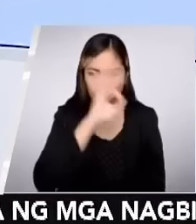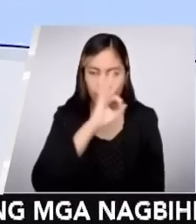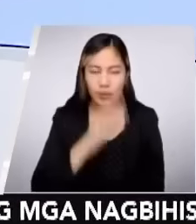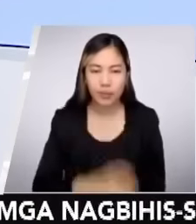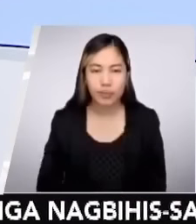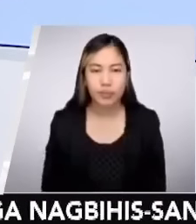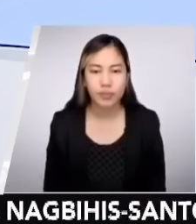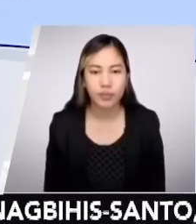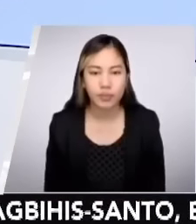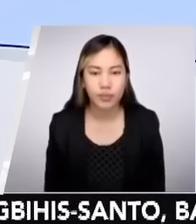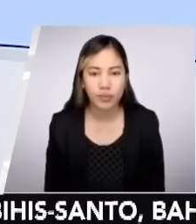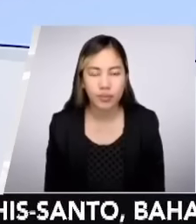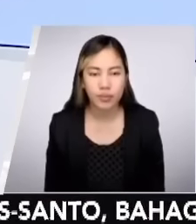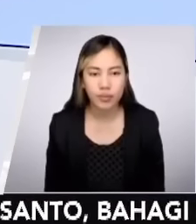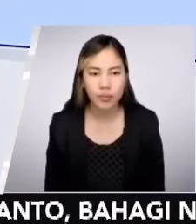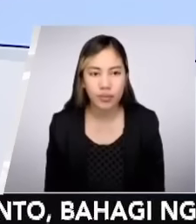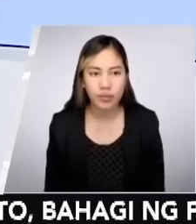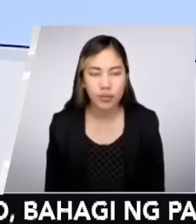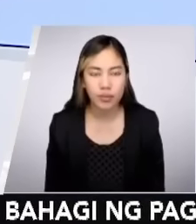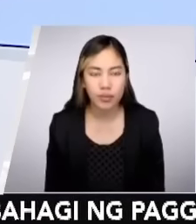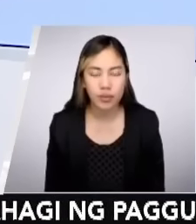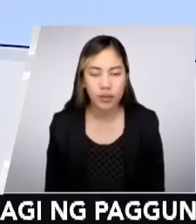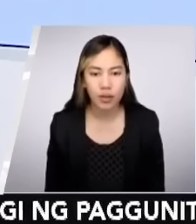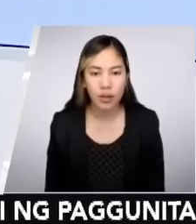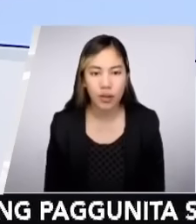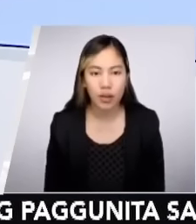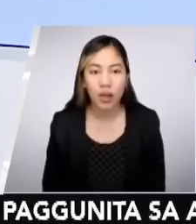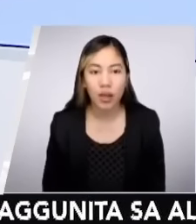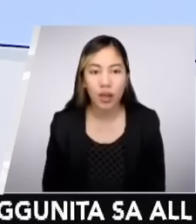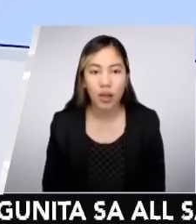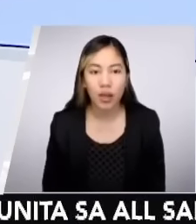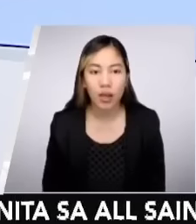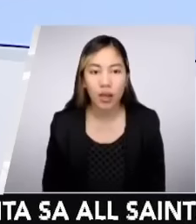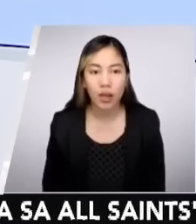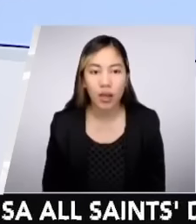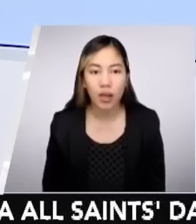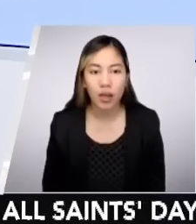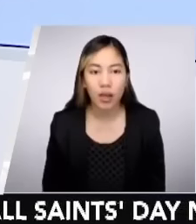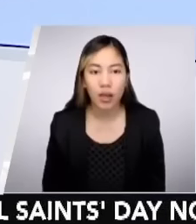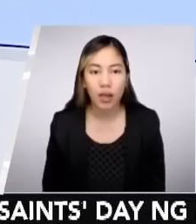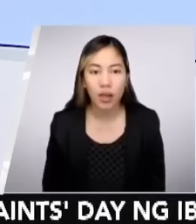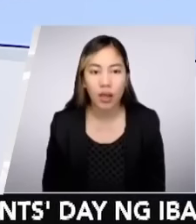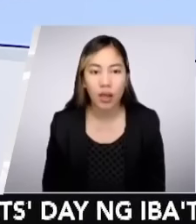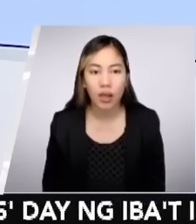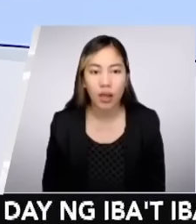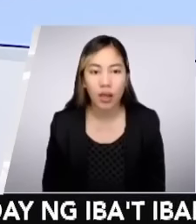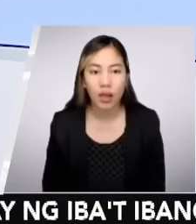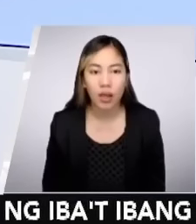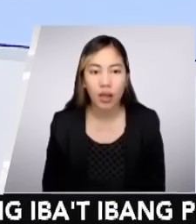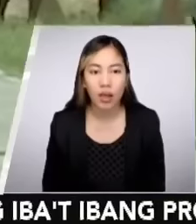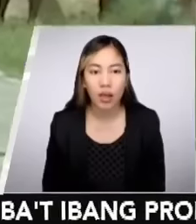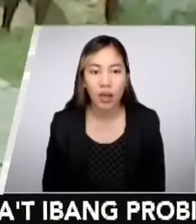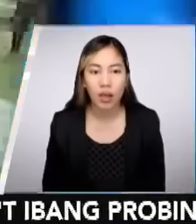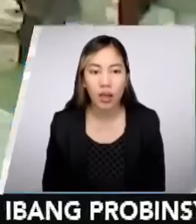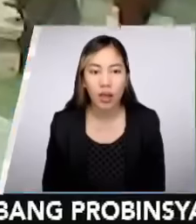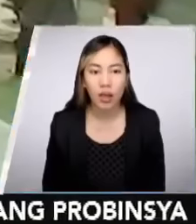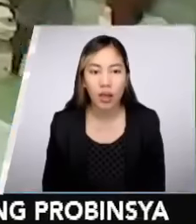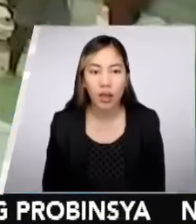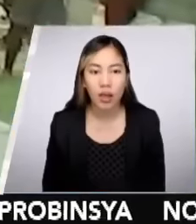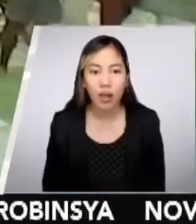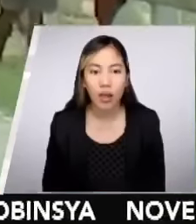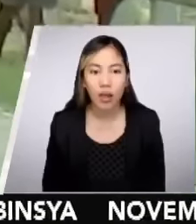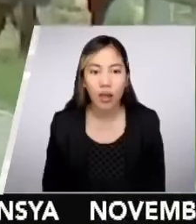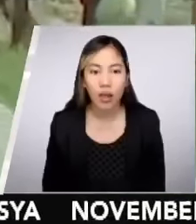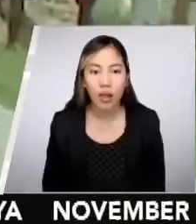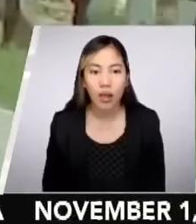Samantala, mahigit 200 bayan at lungsod sa bansa ang nasa state of calamity dahil sa pananalasa ng Bagyong Christine. Sa tala ng GMA Integrated